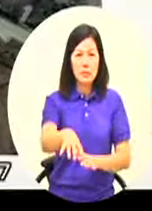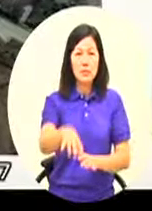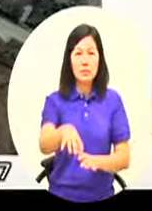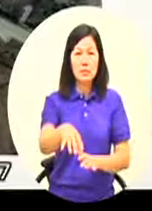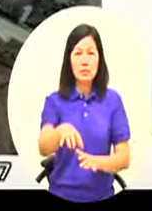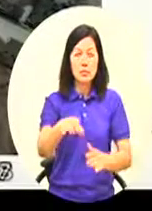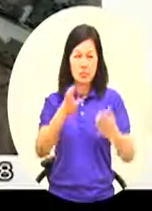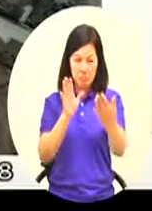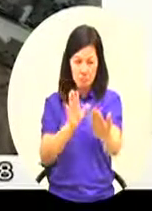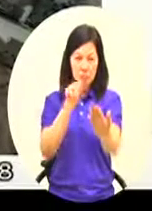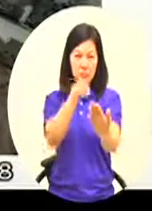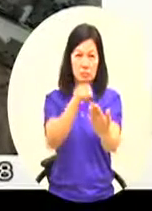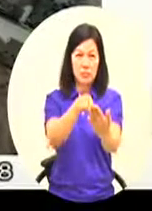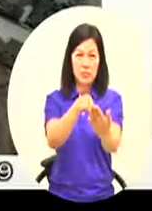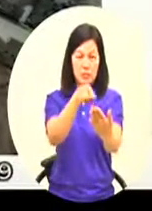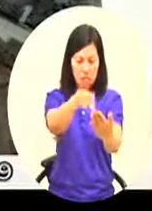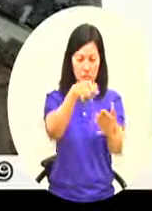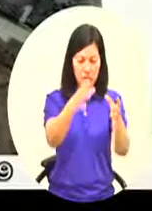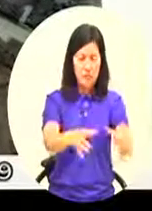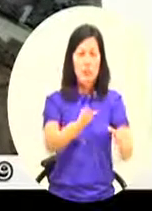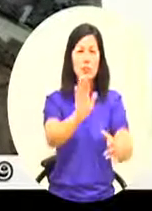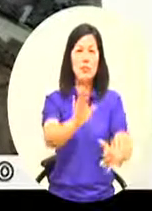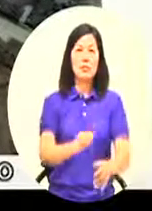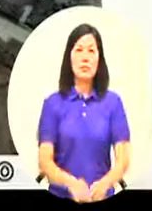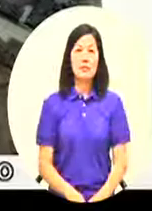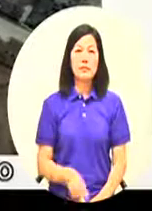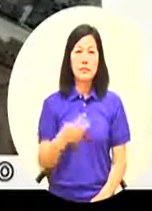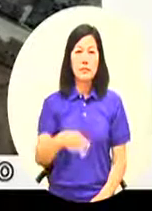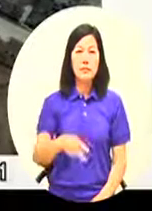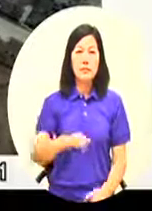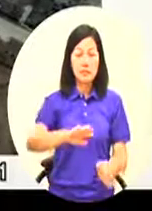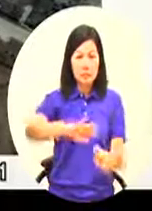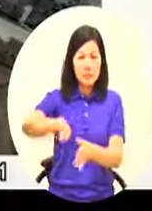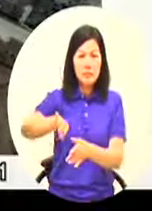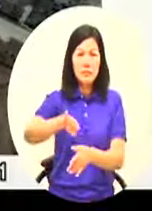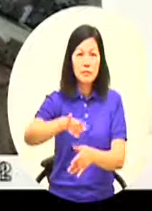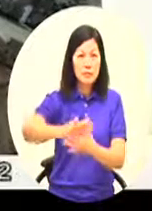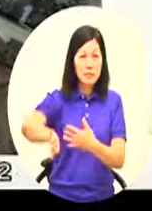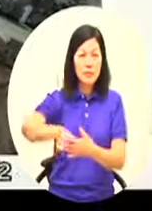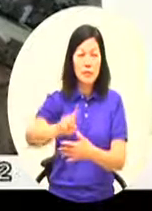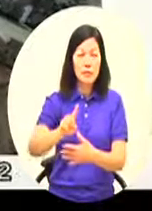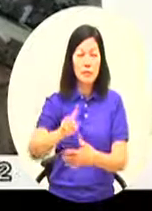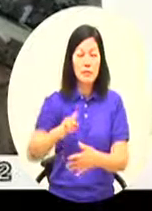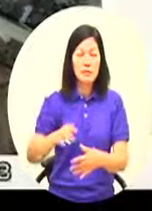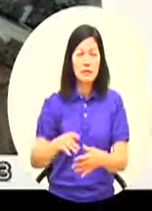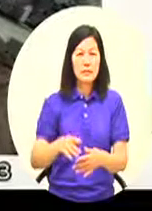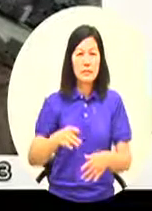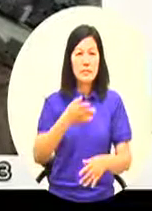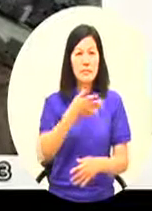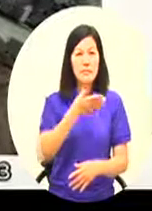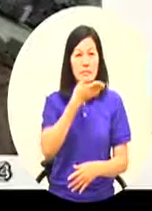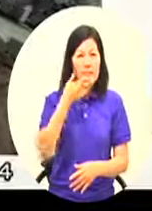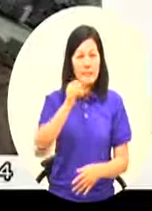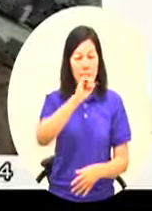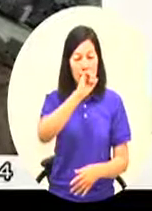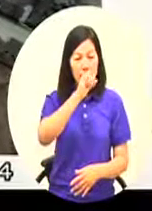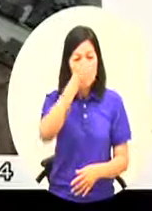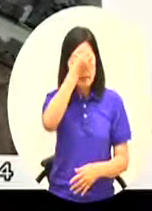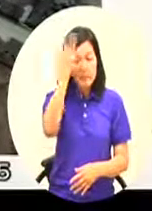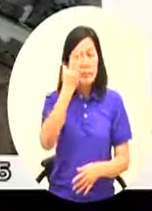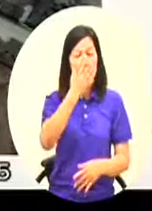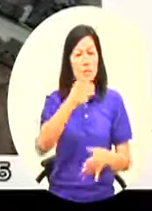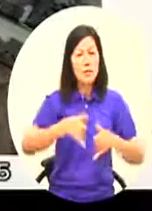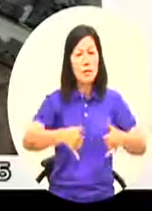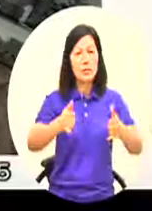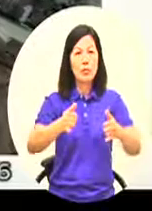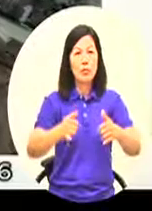对面，那里也有一座吼。那另外有一座是在青年路底，靠近海边路那边，那里应